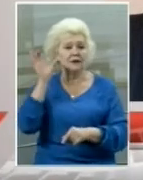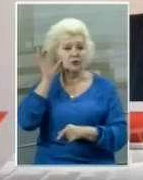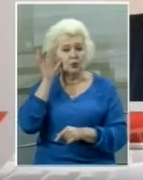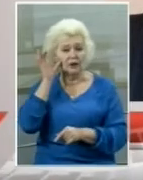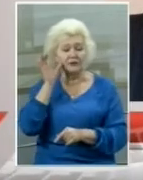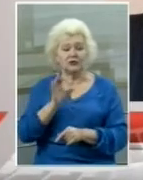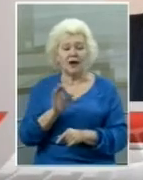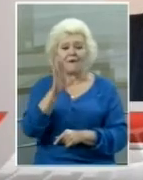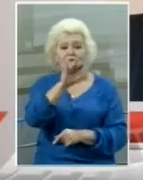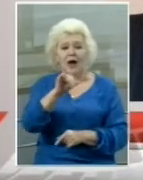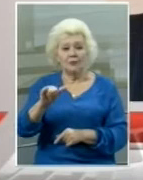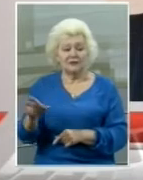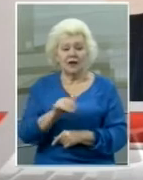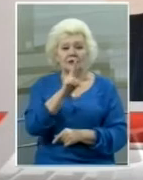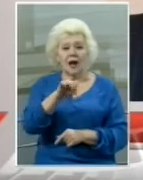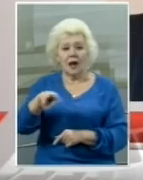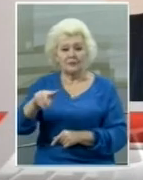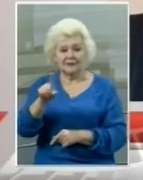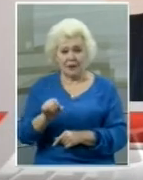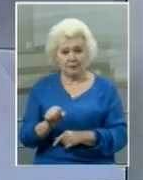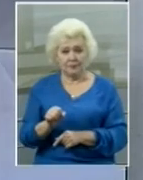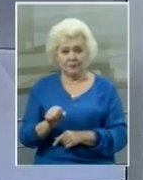слухачі ВНЗ і ПТНЗ.